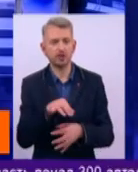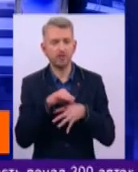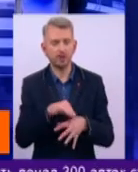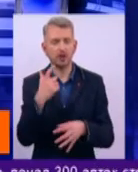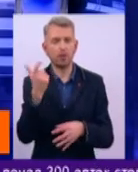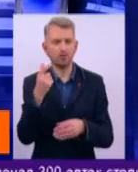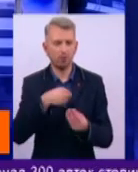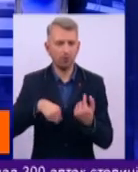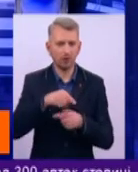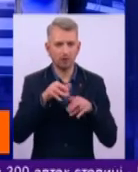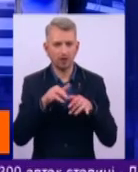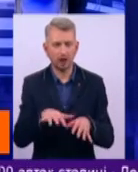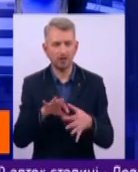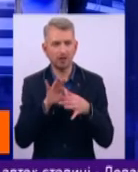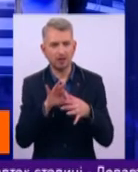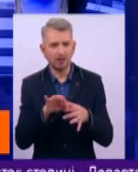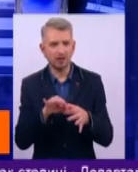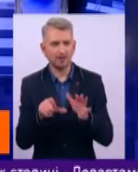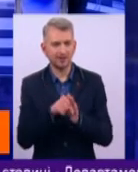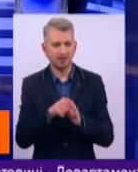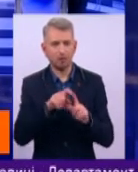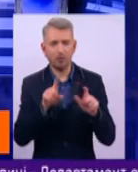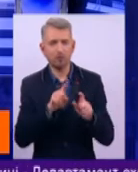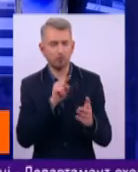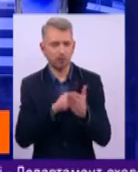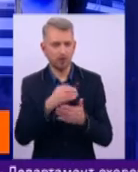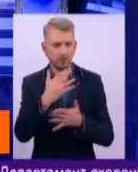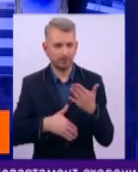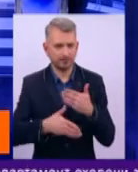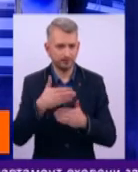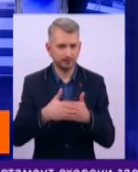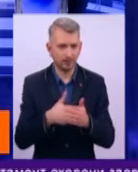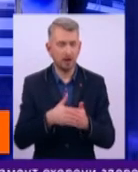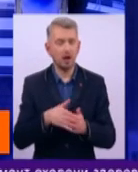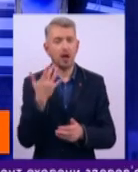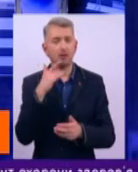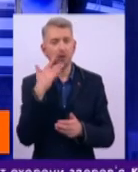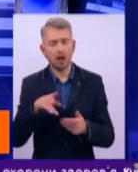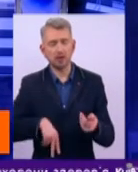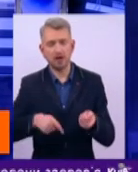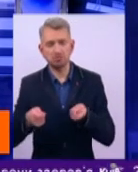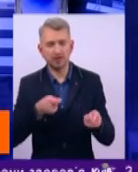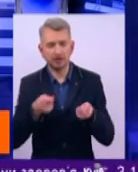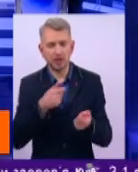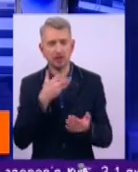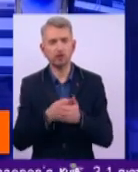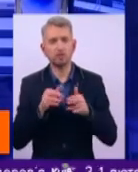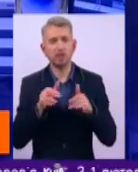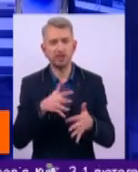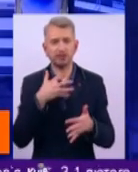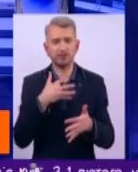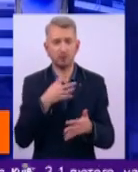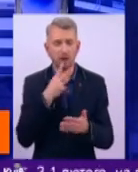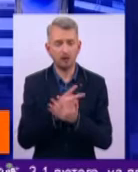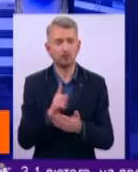господарську діяльність з підсанкційними компаніями. Тобто американська адміністрація своїми діями, своїми кроками